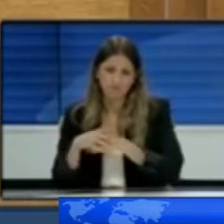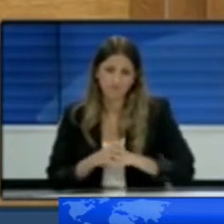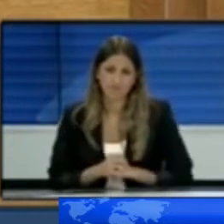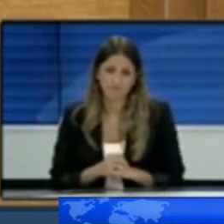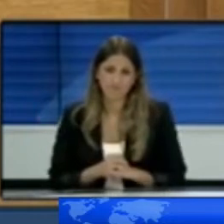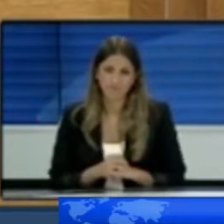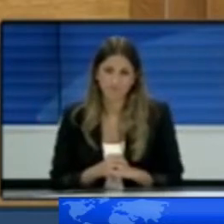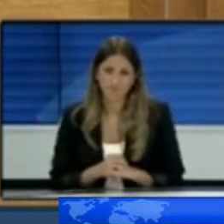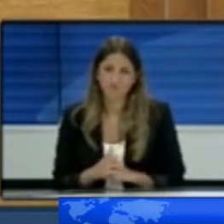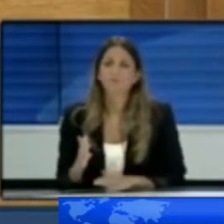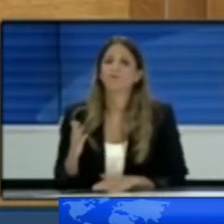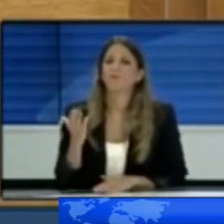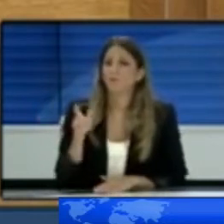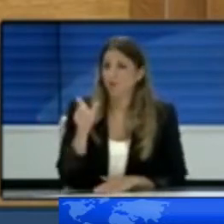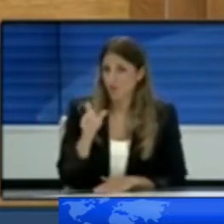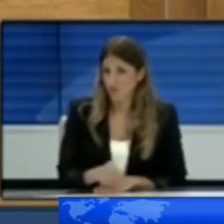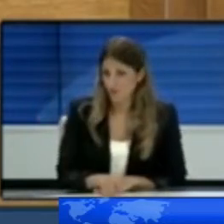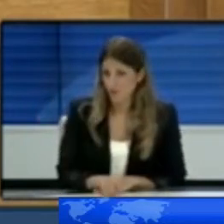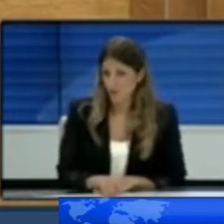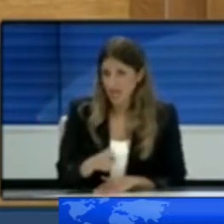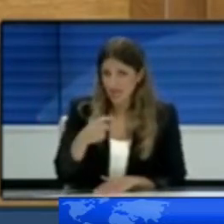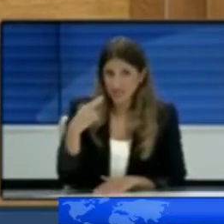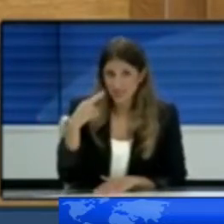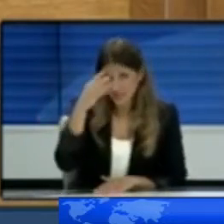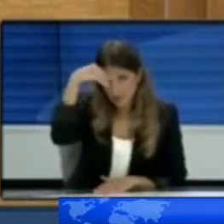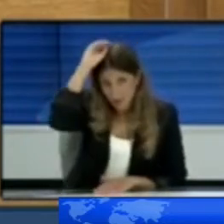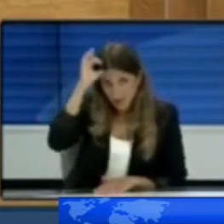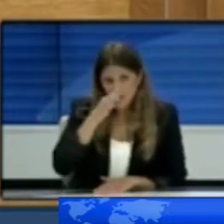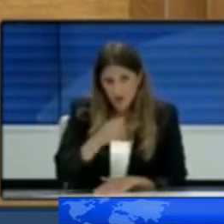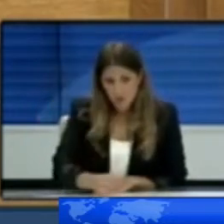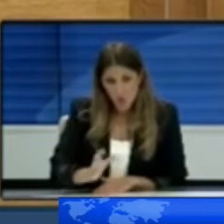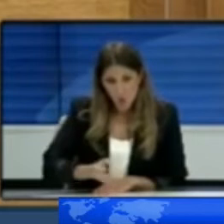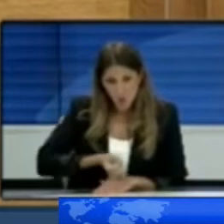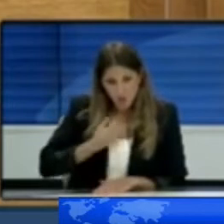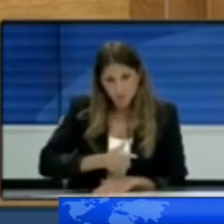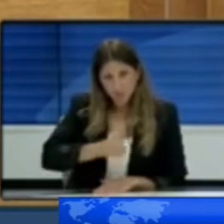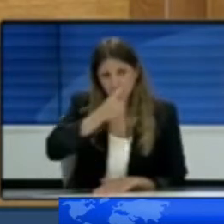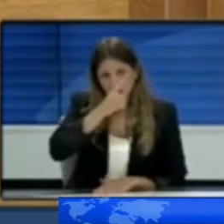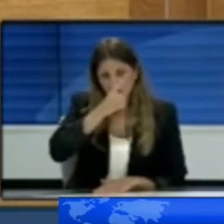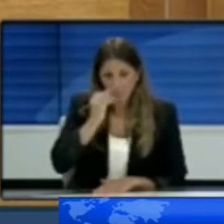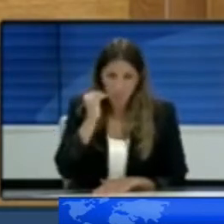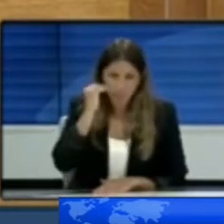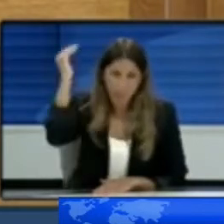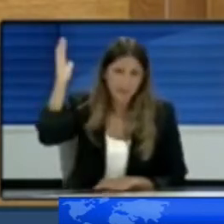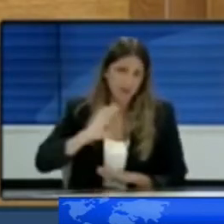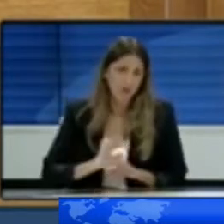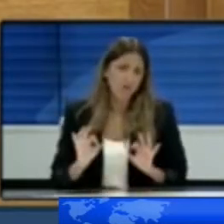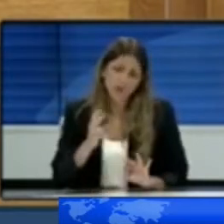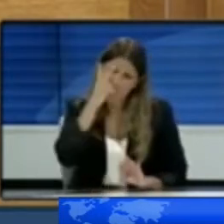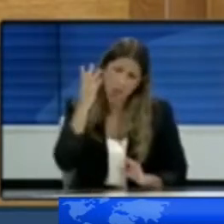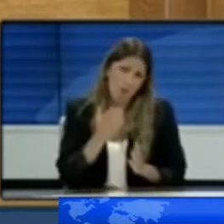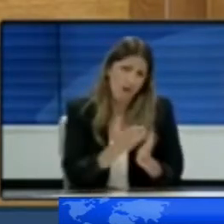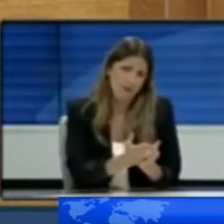εσείς θέλετε να είστε υπερήφανος. Δικαίωμά σας, όπως σας έχω πει πολλές φορές, στις